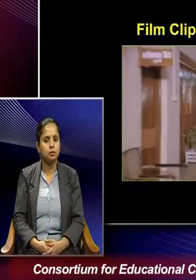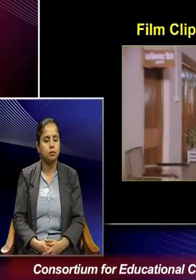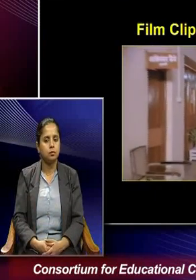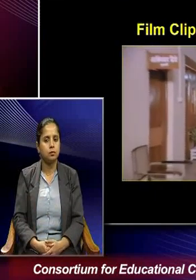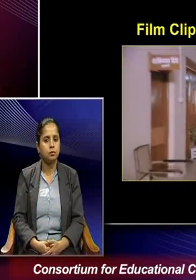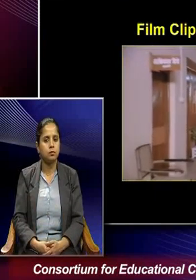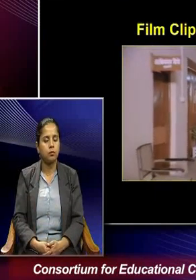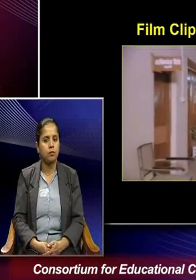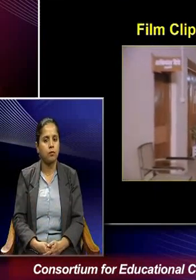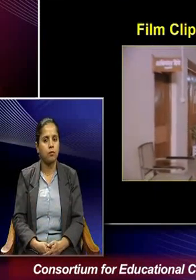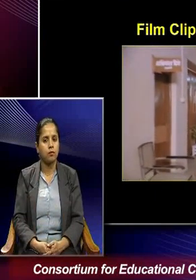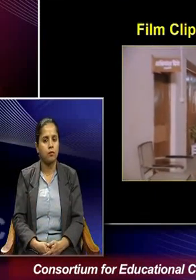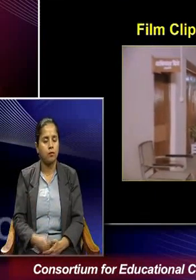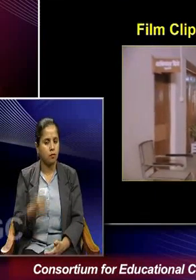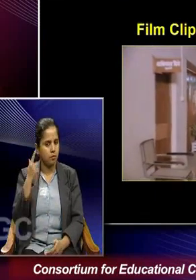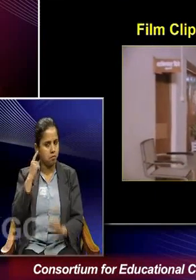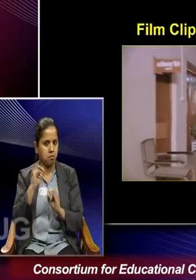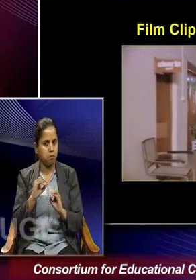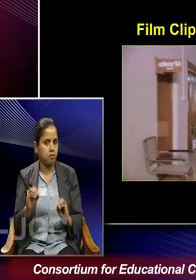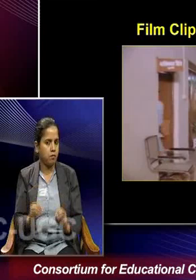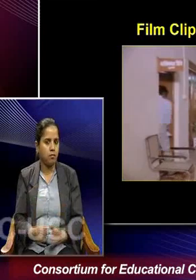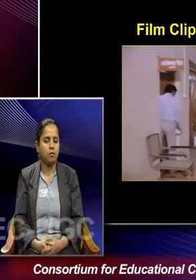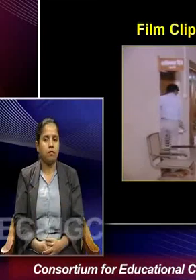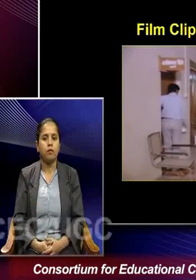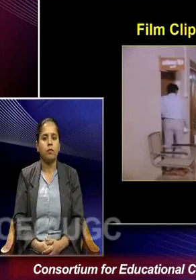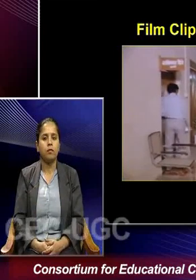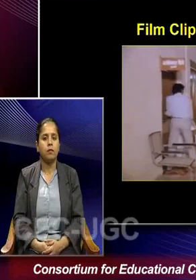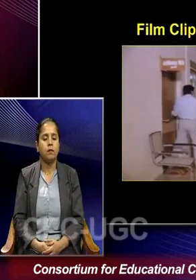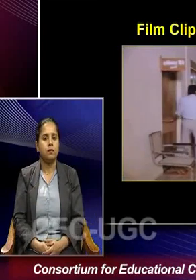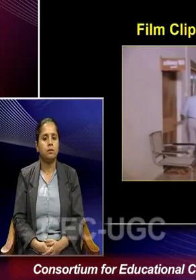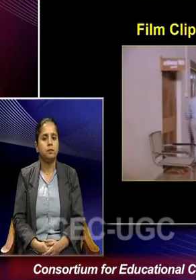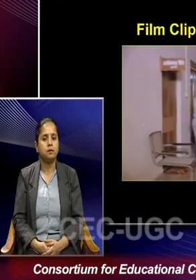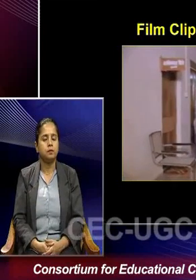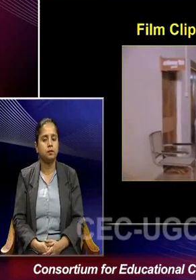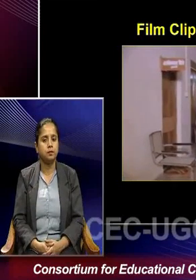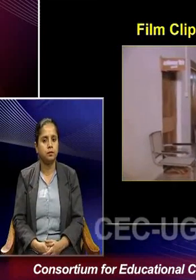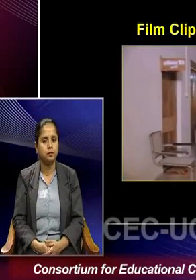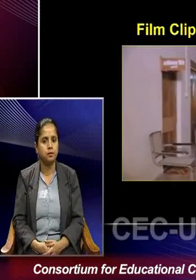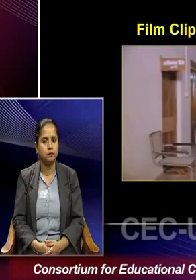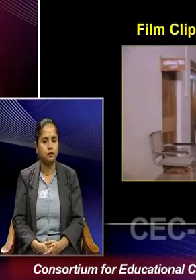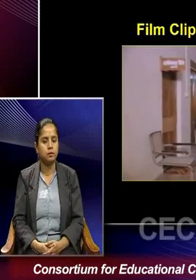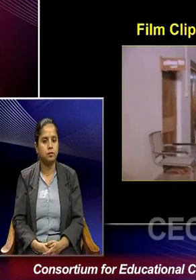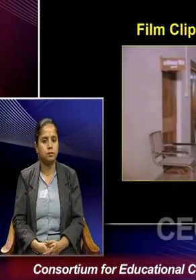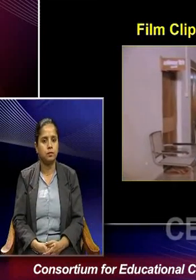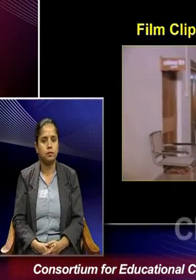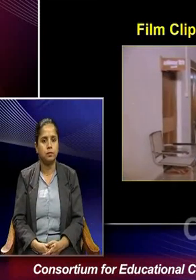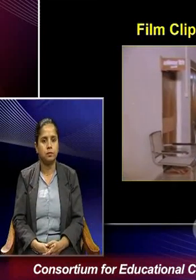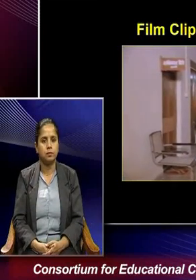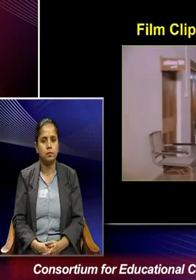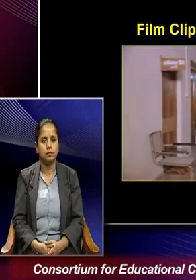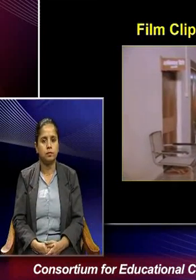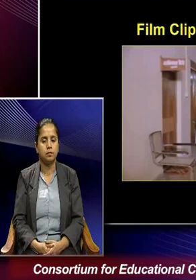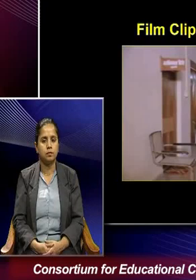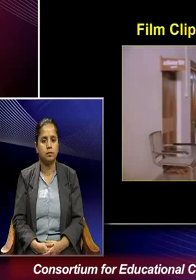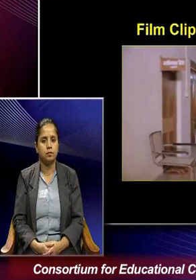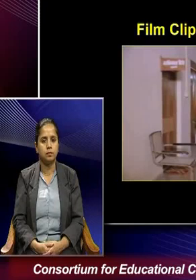सकते हैं। आपने परमिशन लिया है? चल रहा है। आपका अपॉइंटमेंट है? कहाँ जा रहे हैं आप? मिनिस्टर साहब से मिलना है। आप यहाँ तक आए कैसे? क्या